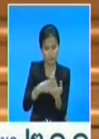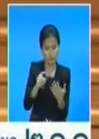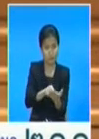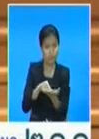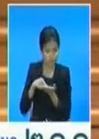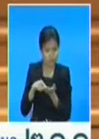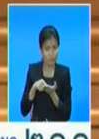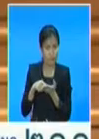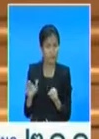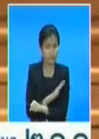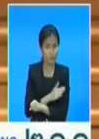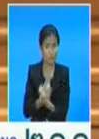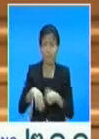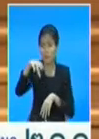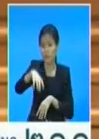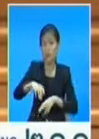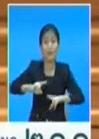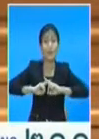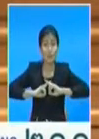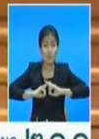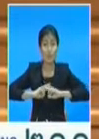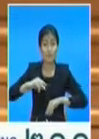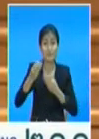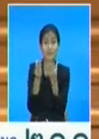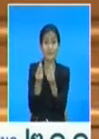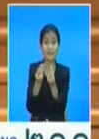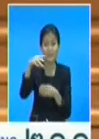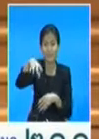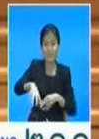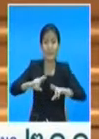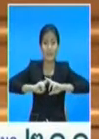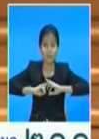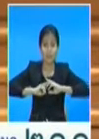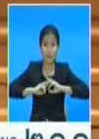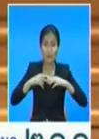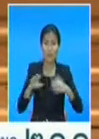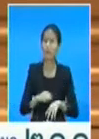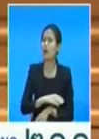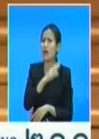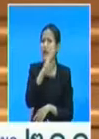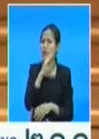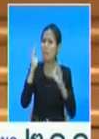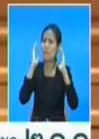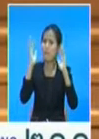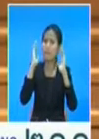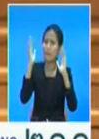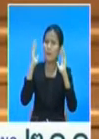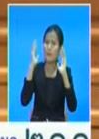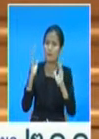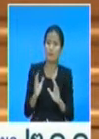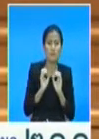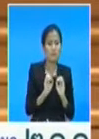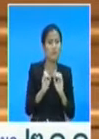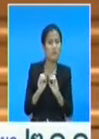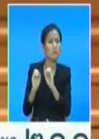ชนผมขออนุญาตอย่างนี้เลยครับการที่จะใส่ไปในสมองรณรงค์ให้เกิดความสำนึกรณรงค์